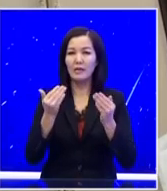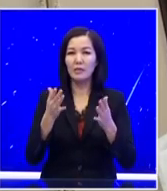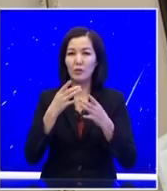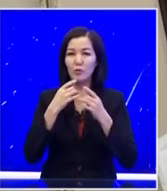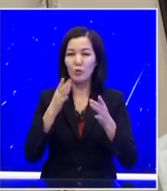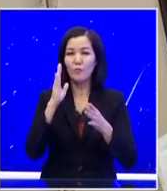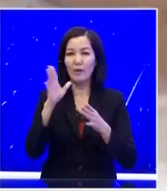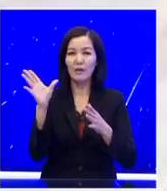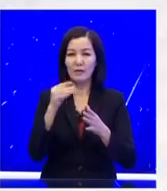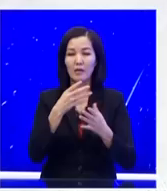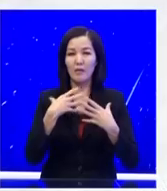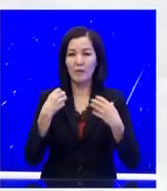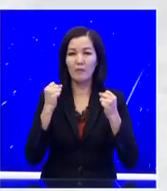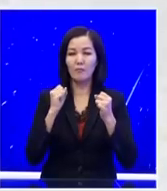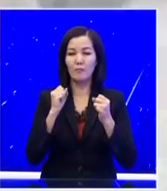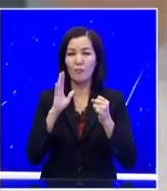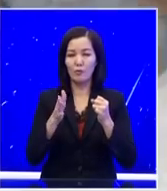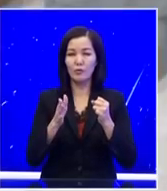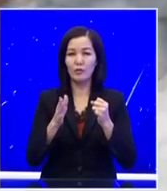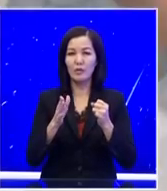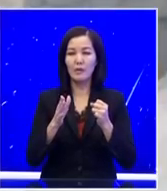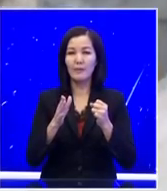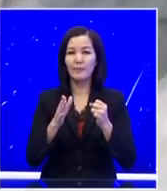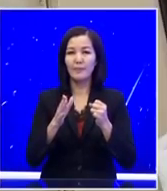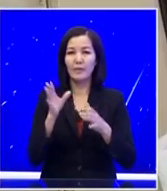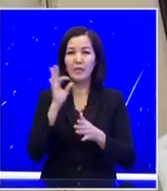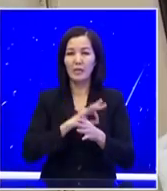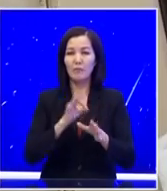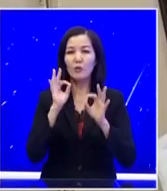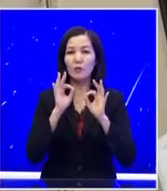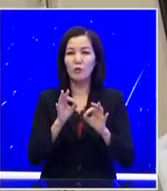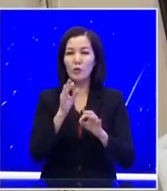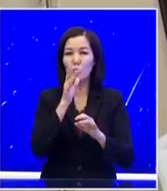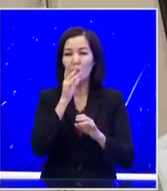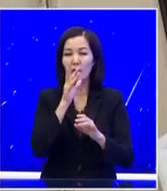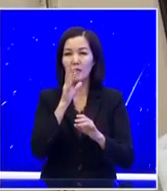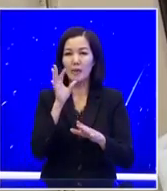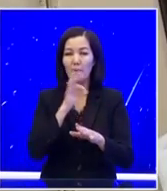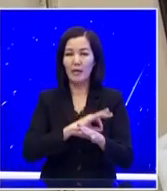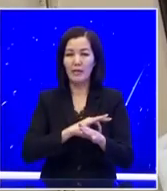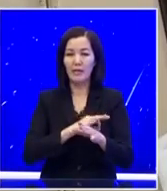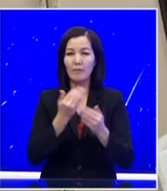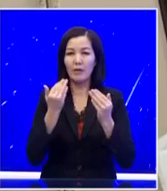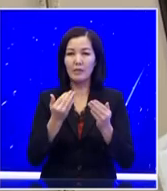мінесен бәріміз жетейік. Осы басқосуларымызды тиімді пайдаланып, өзіміздің мына